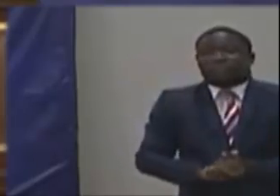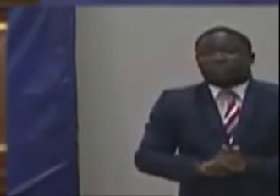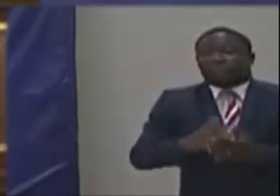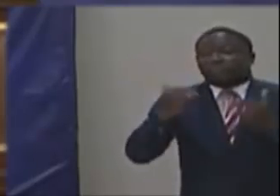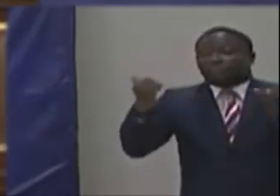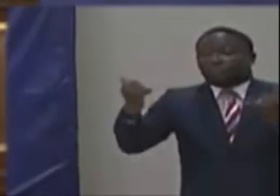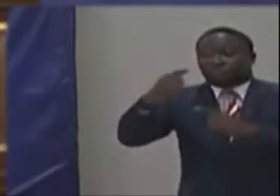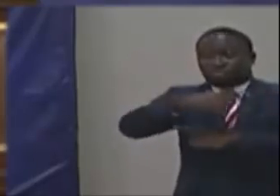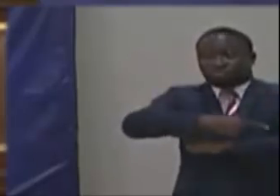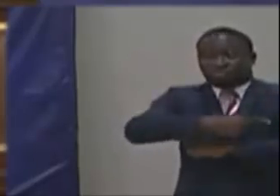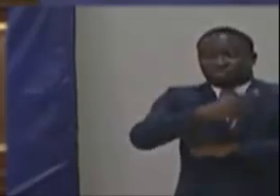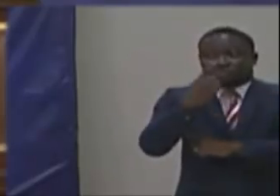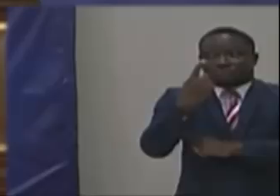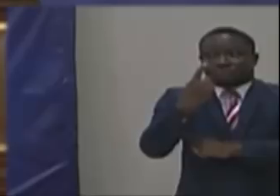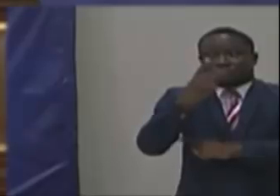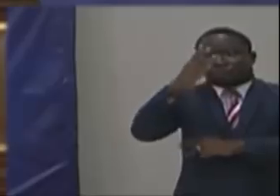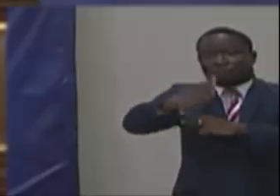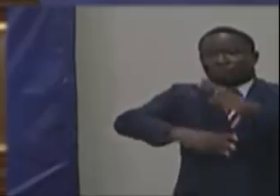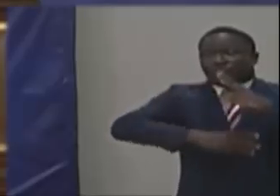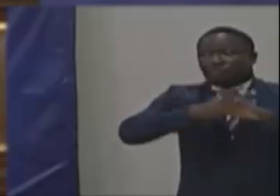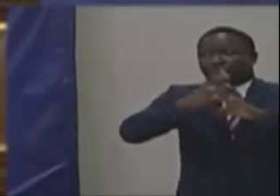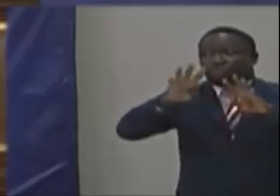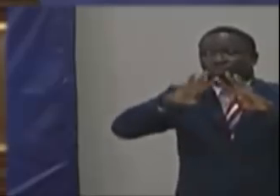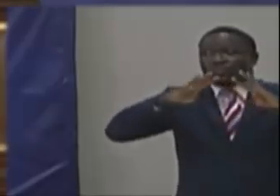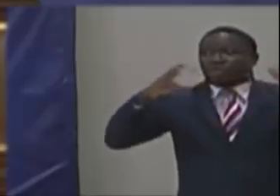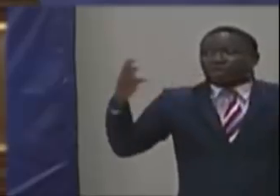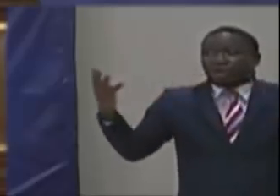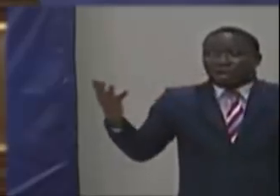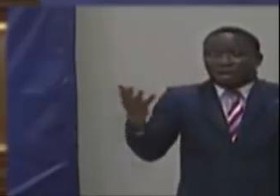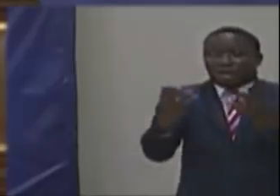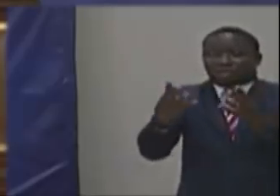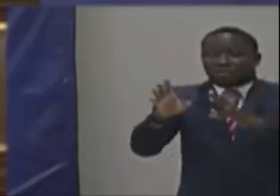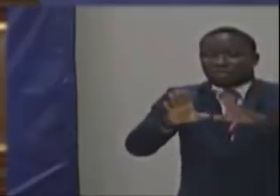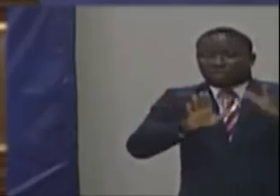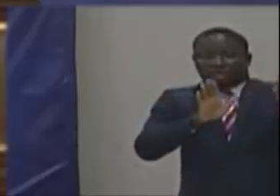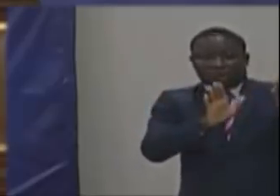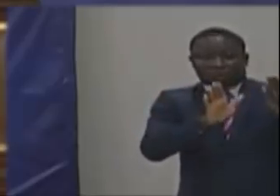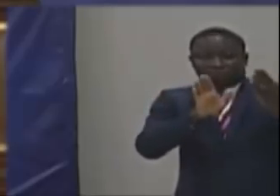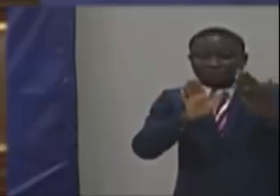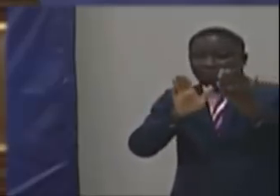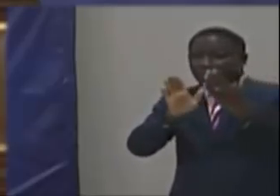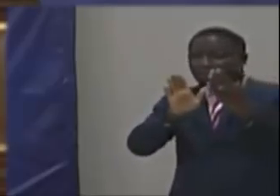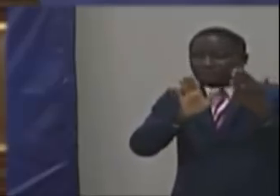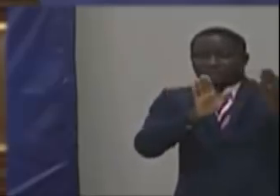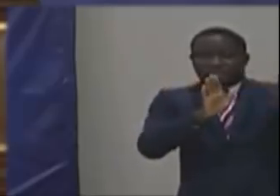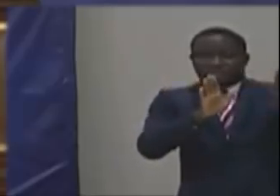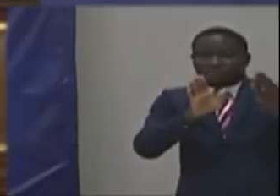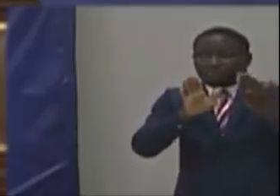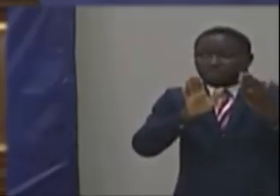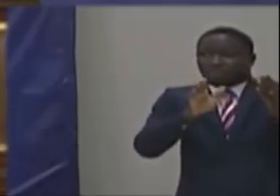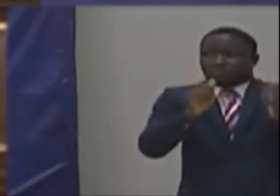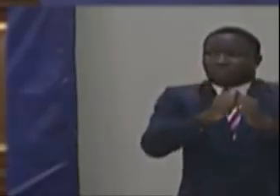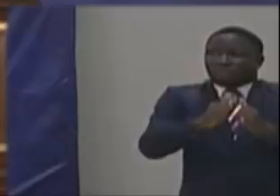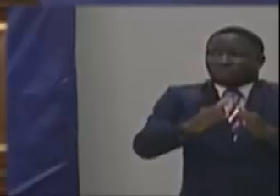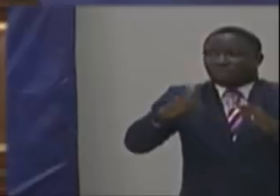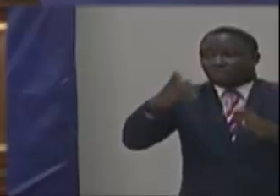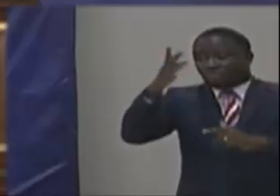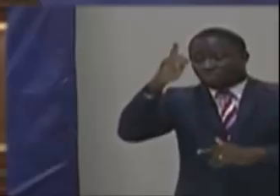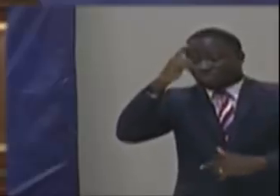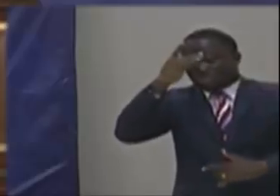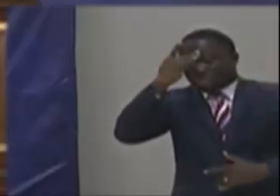Je dis à le monde entier a fait face carré avec une